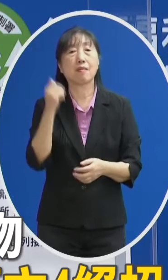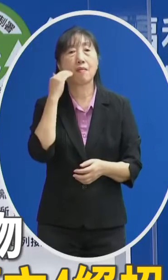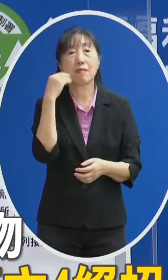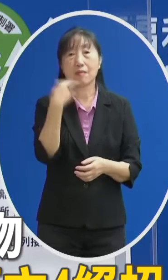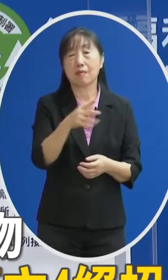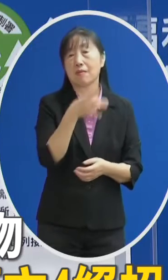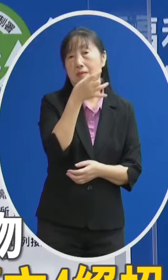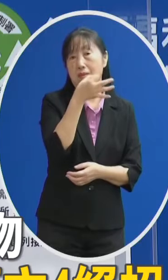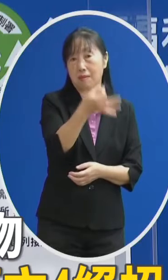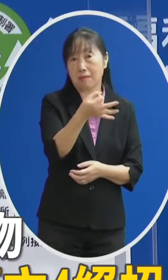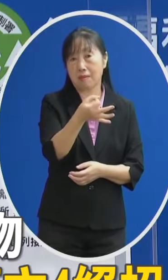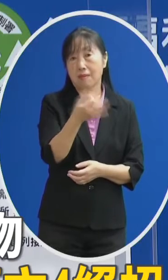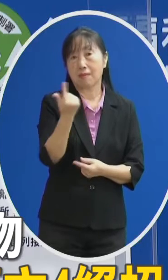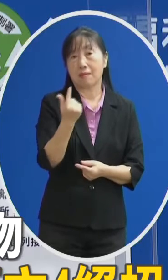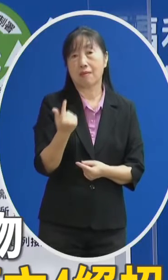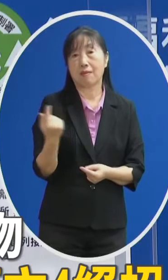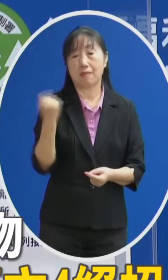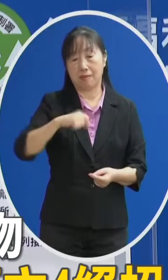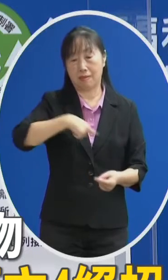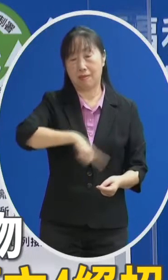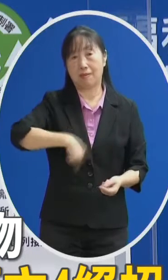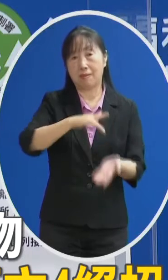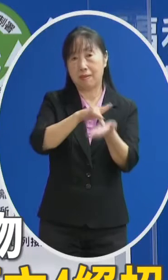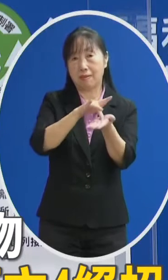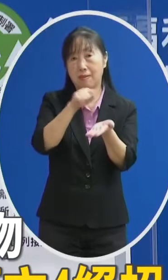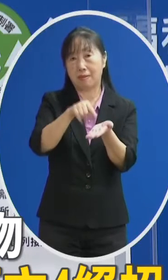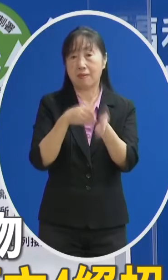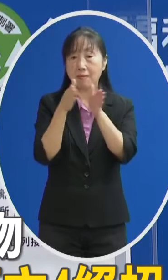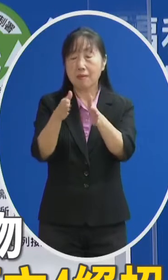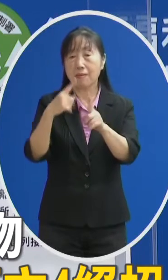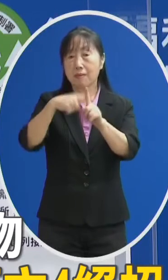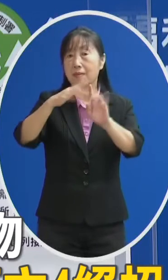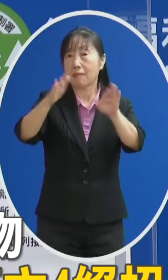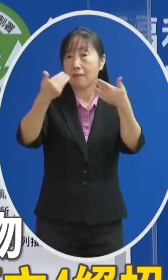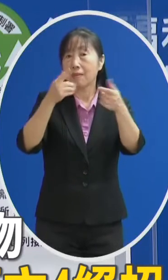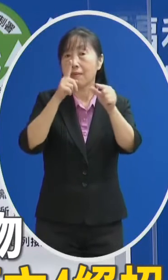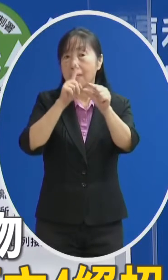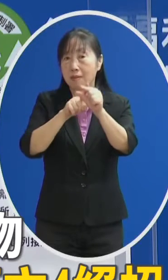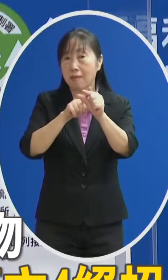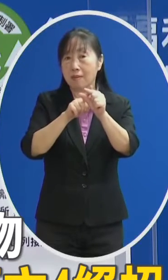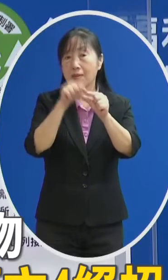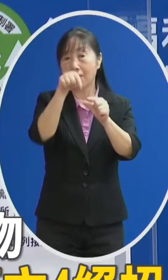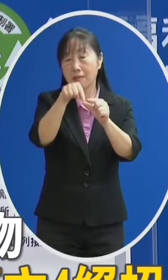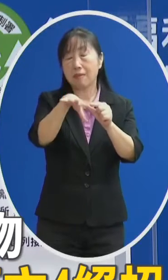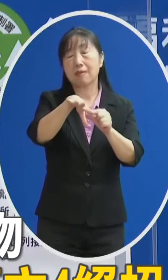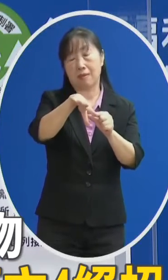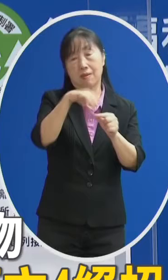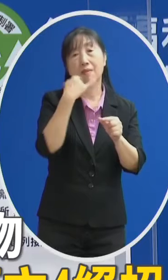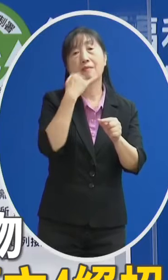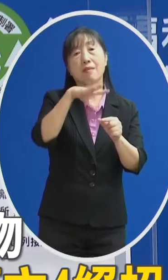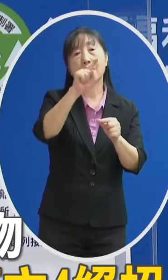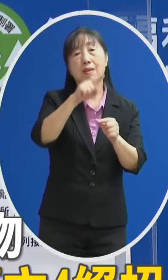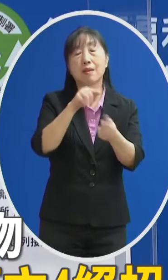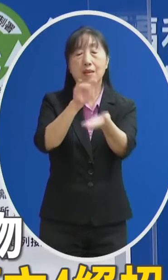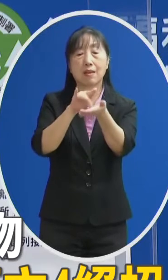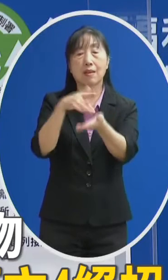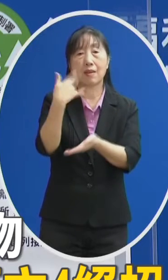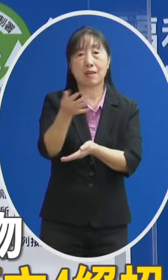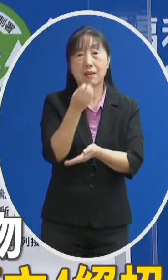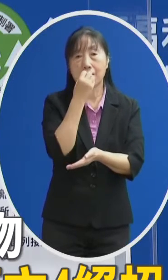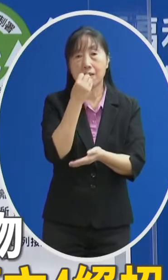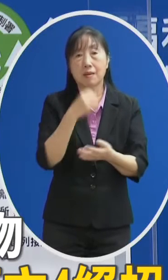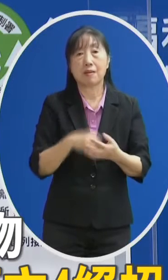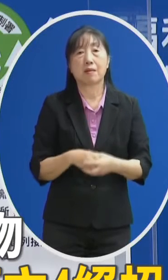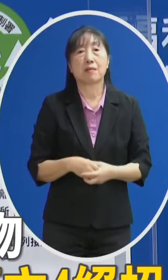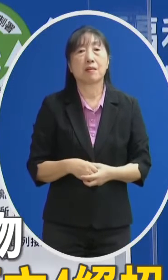买一些哈单株抗体的哈，对于轻中症的哈，那避免进入重症。然后第三个哈，我们大量的